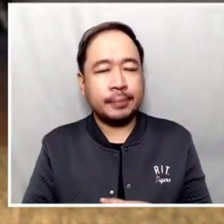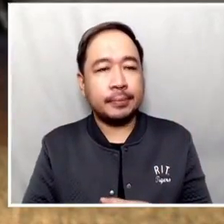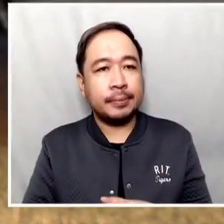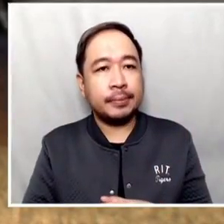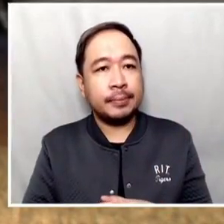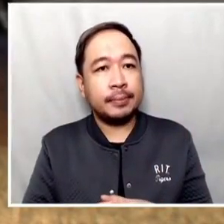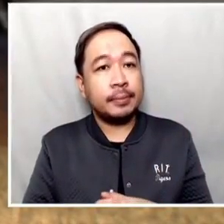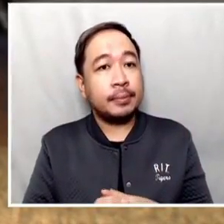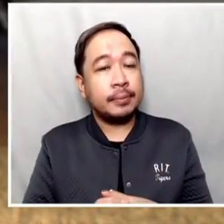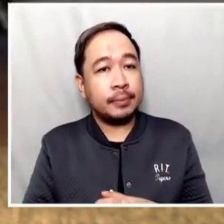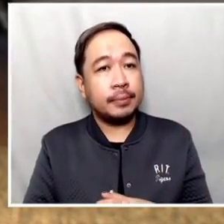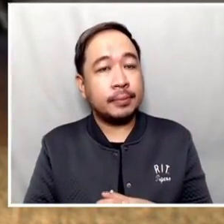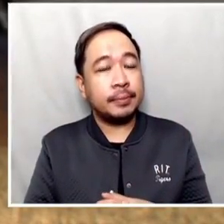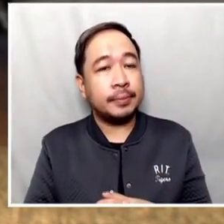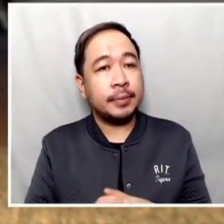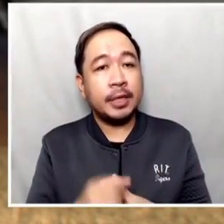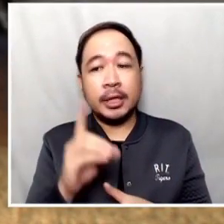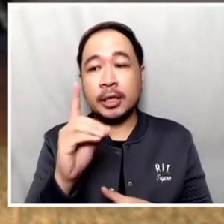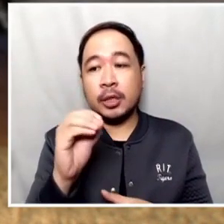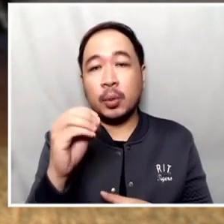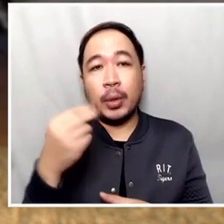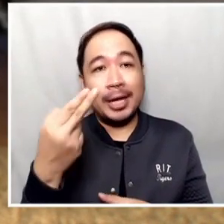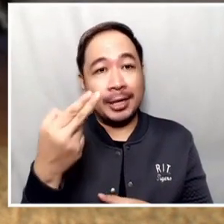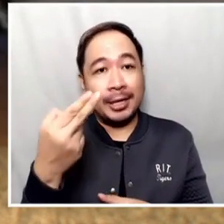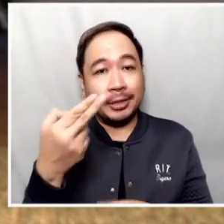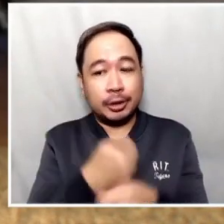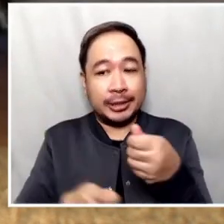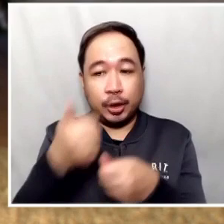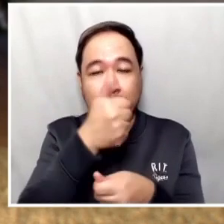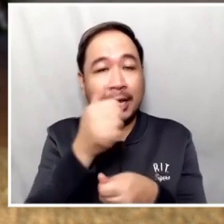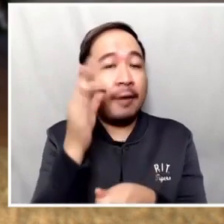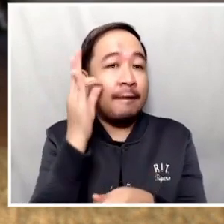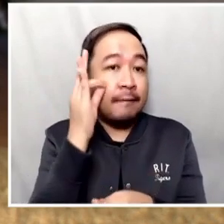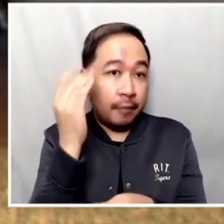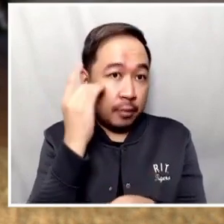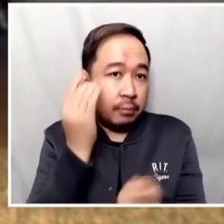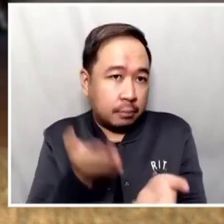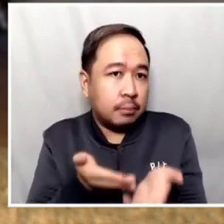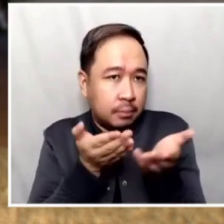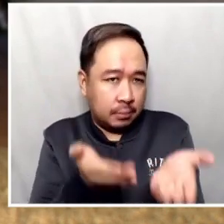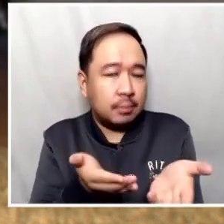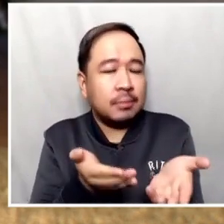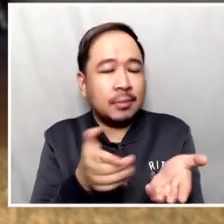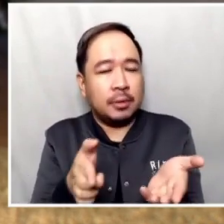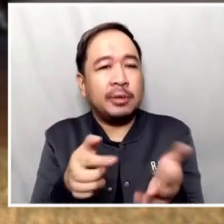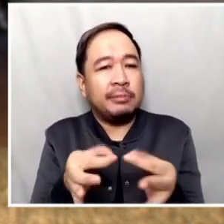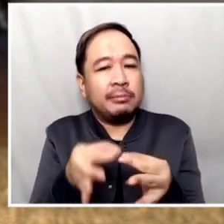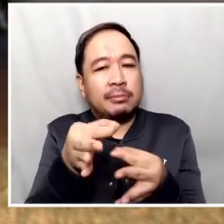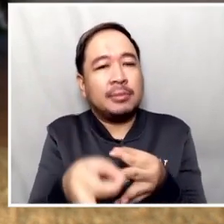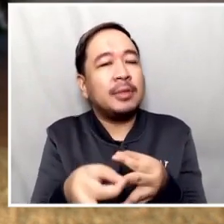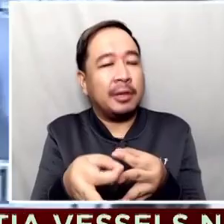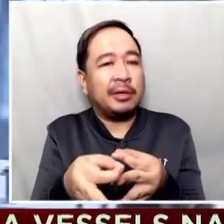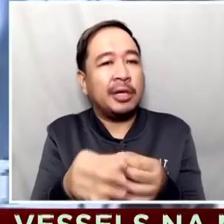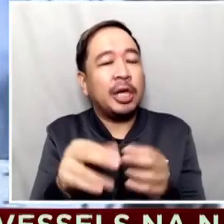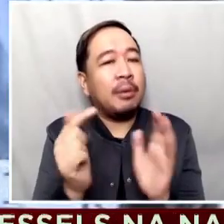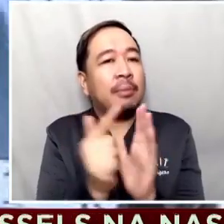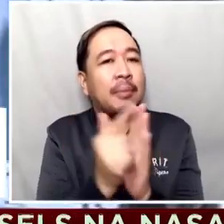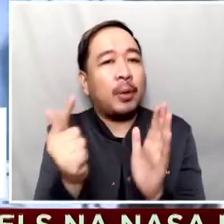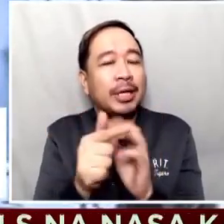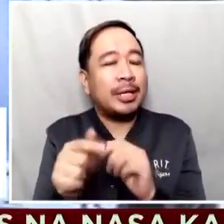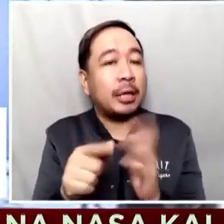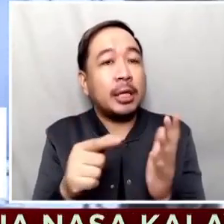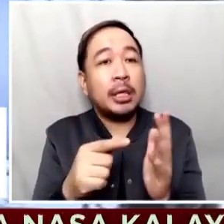Inirekomenda ni Health Secretary Francisco Duque na palawigin pa ng 2 linggo ang travel ban sa India, Bangladesh,